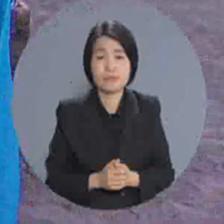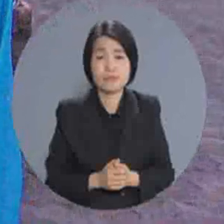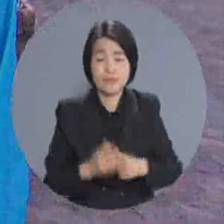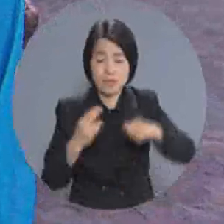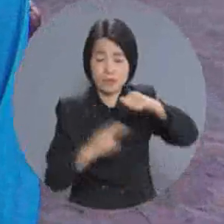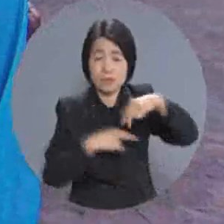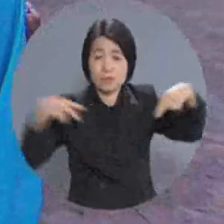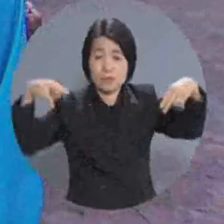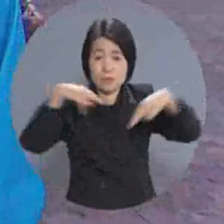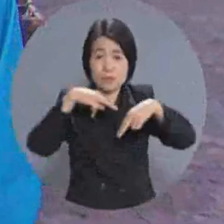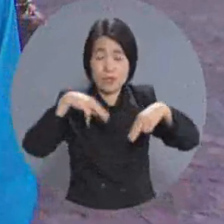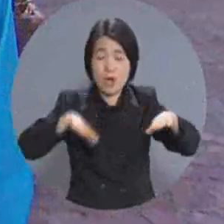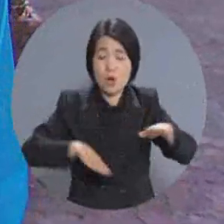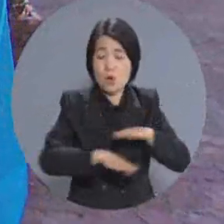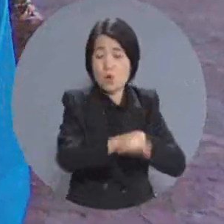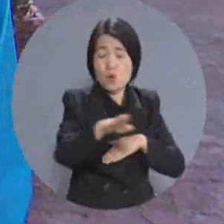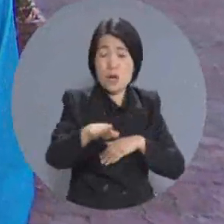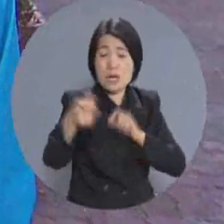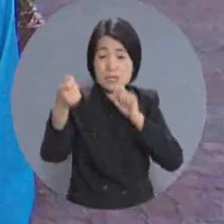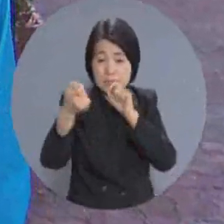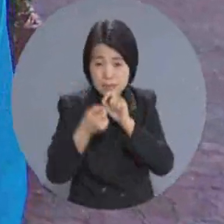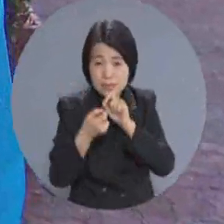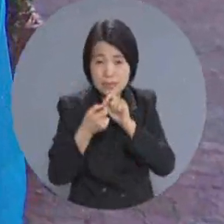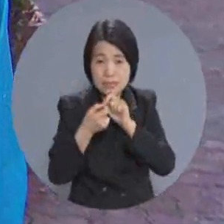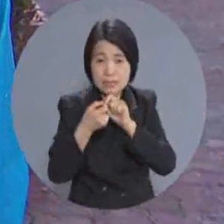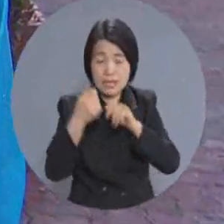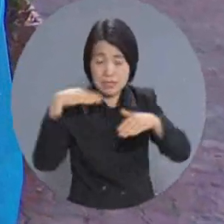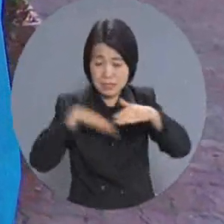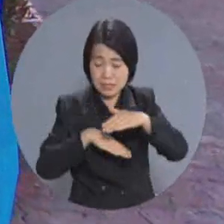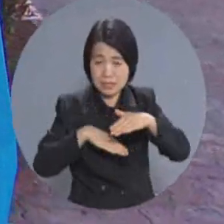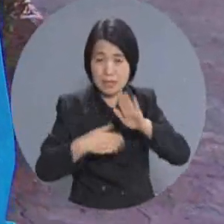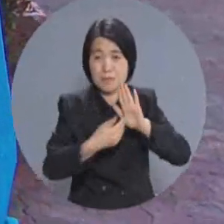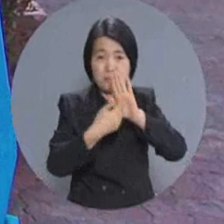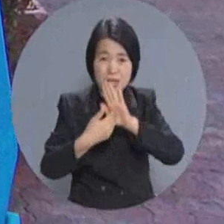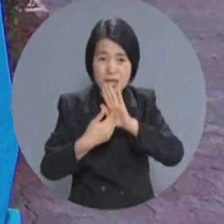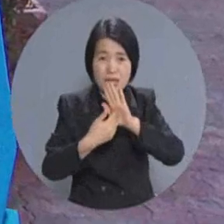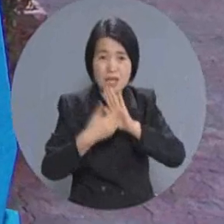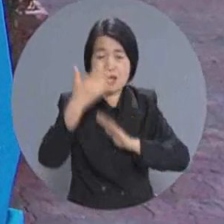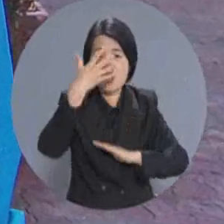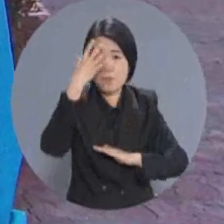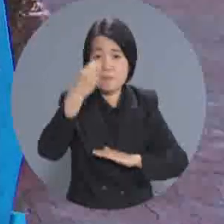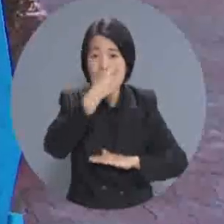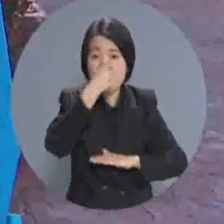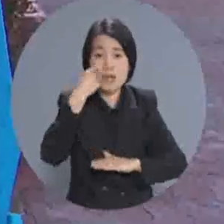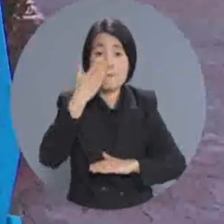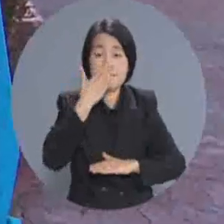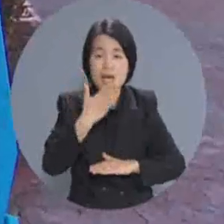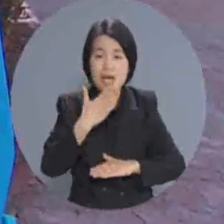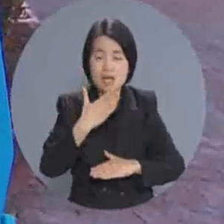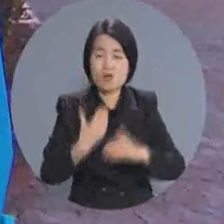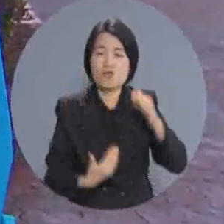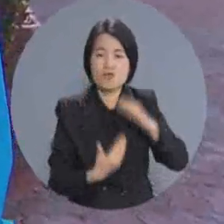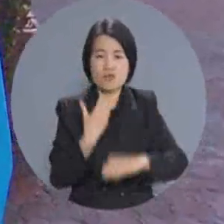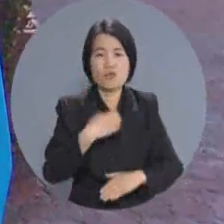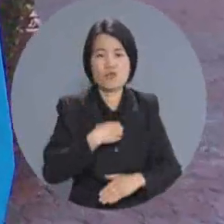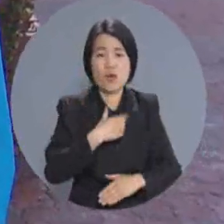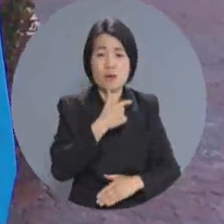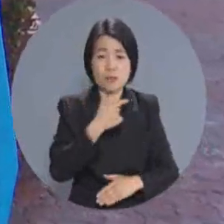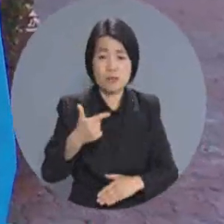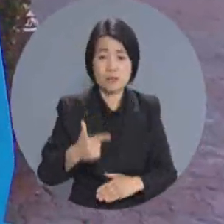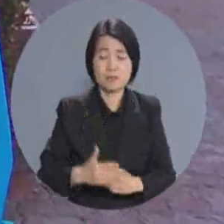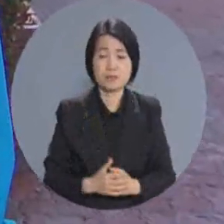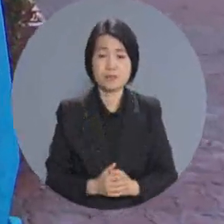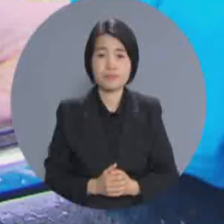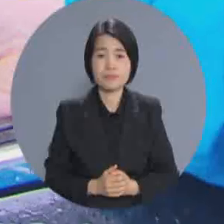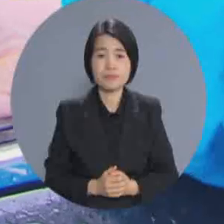육교를 지나 우회로를 눈앞에 둔 시점에서야 지하차도가 차단된 사실을 알 수 있다 보니 안전사고의 위험성도 제기되는